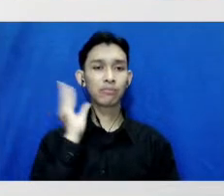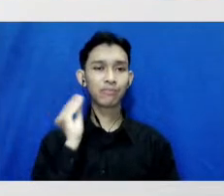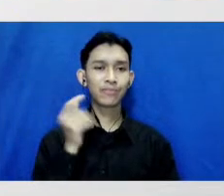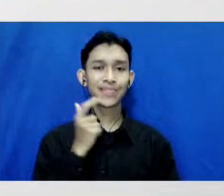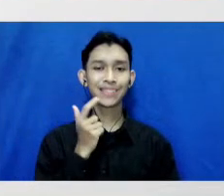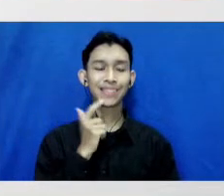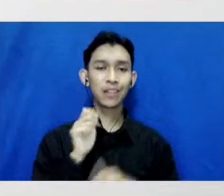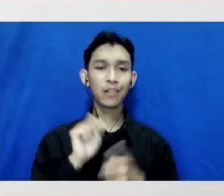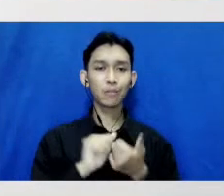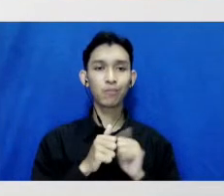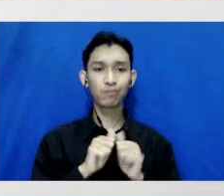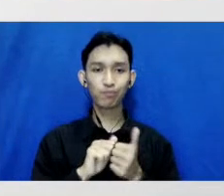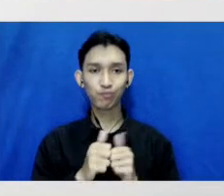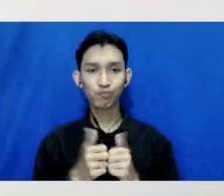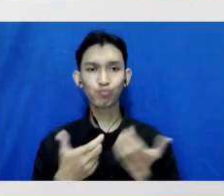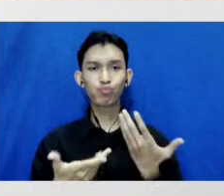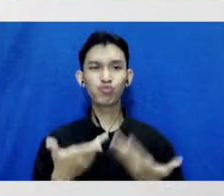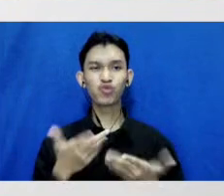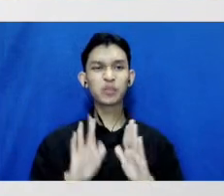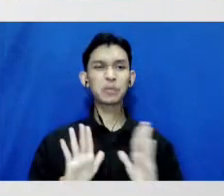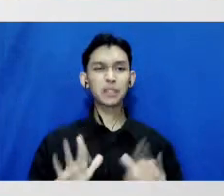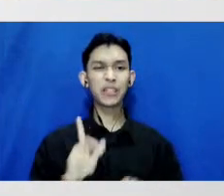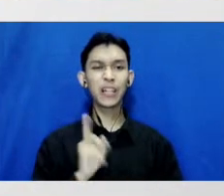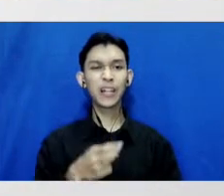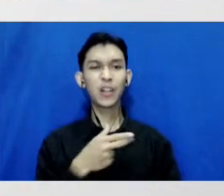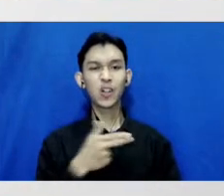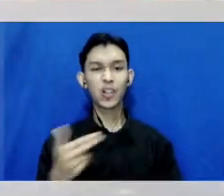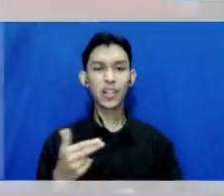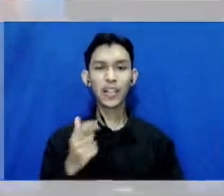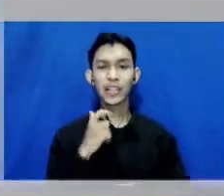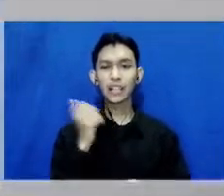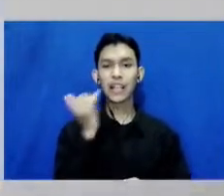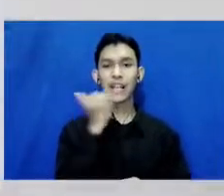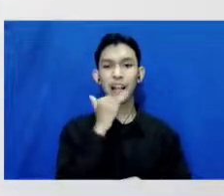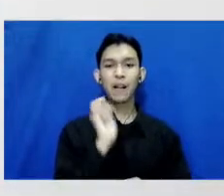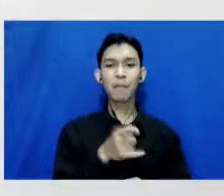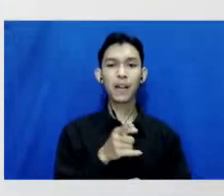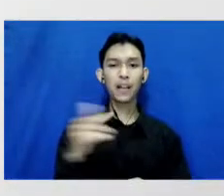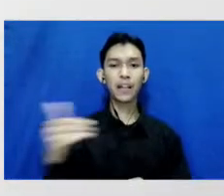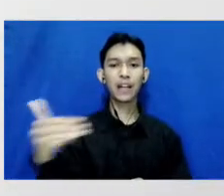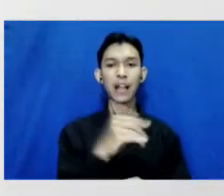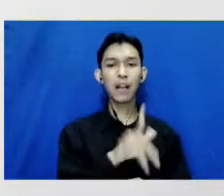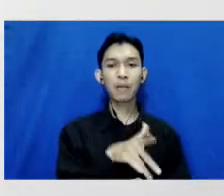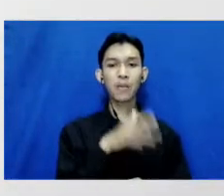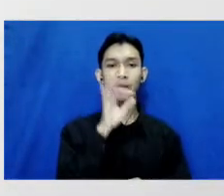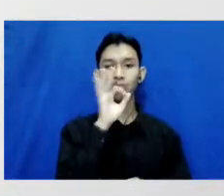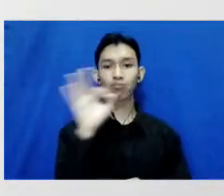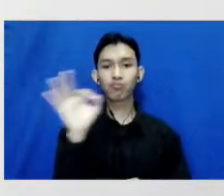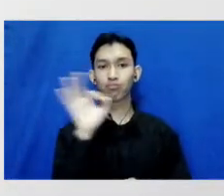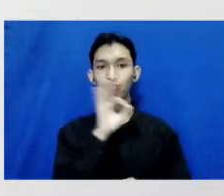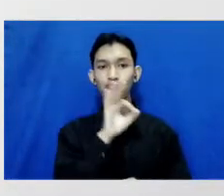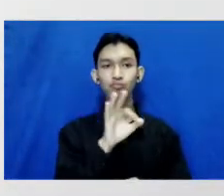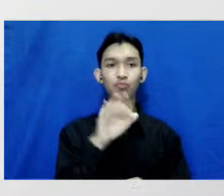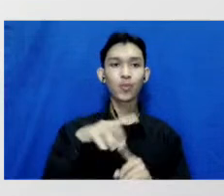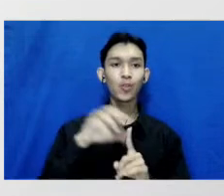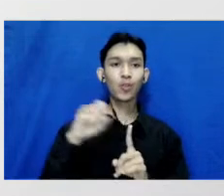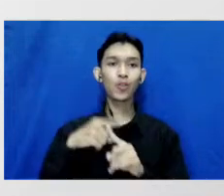terkait kasus-kasus, ya, mungkin banyak sekali yang terjadi di Indonesia, penyalahgunaan data untuk penipuan, trolling,